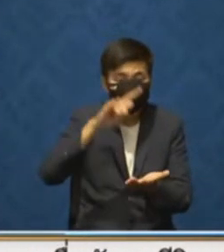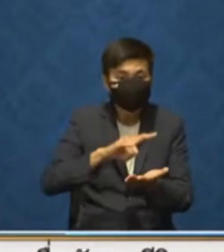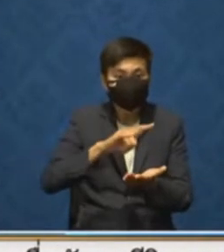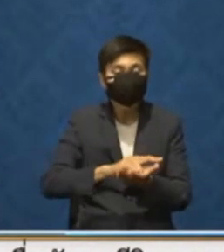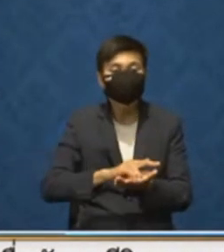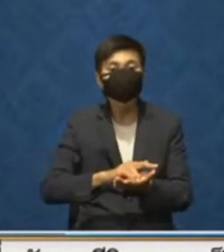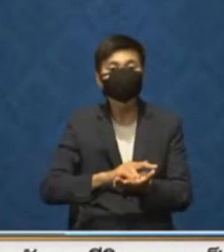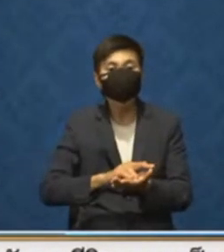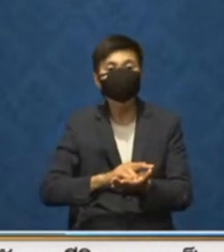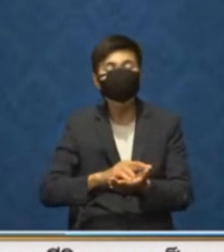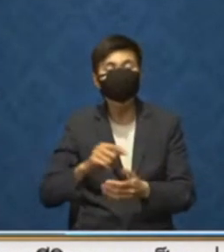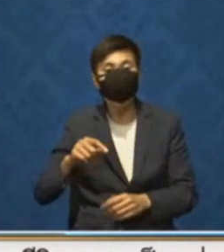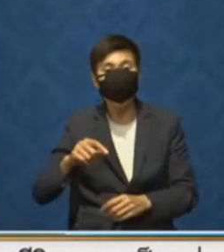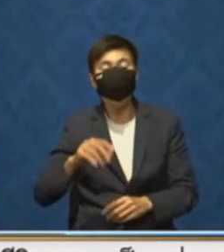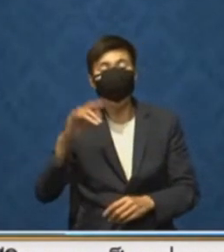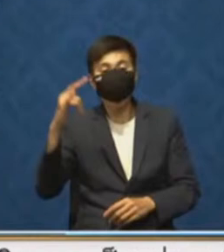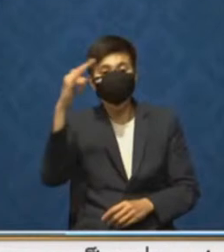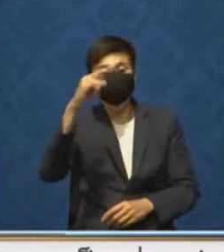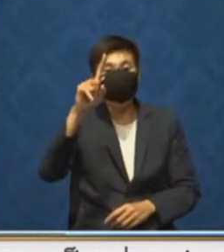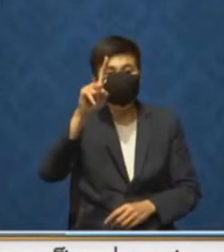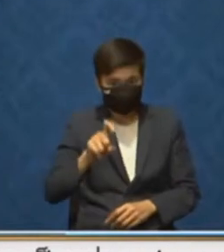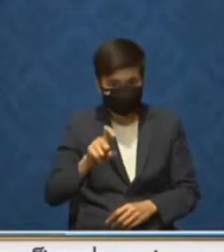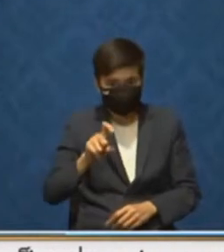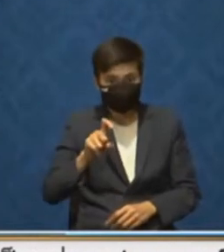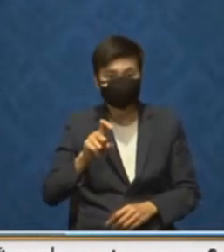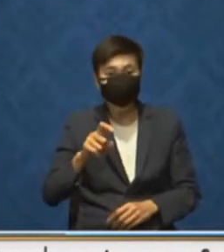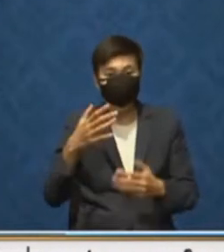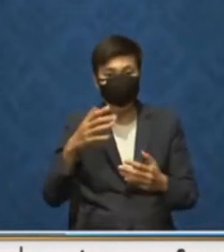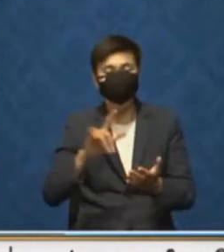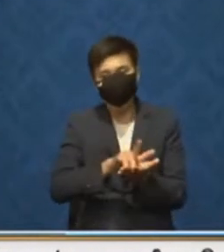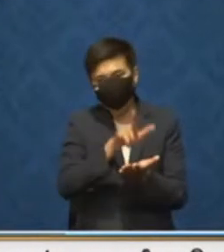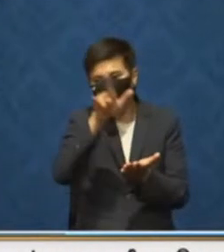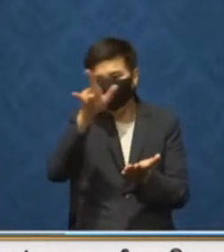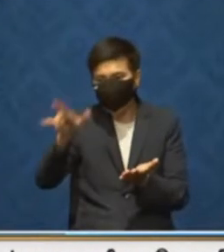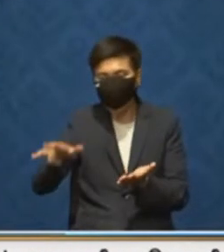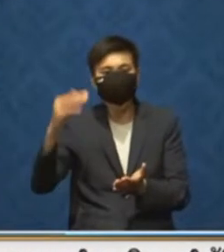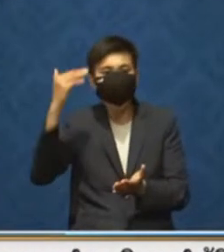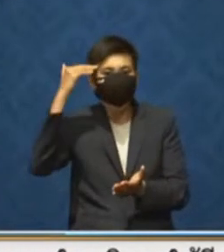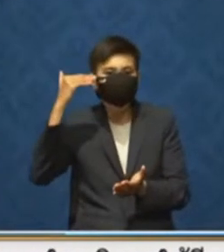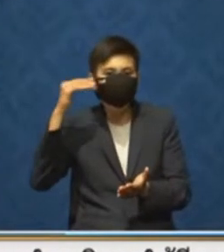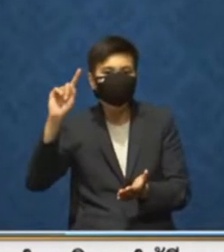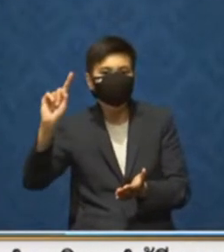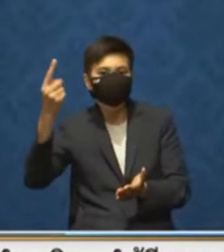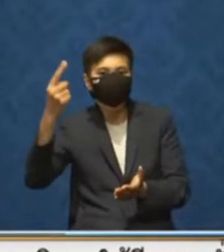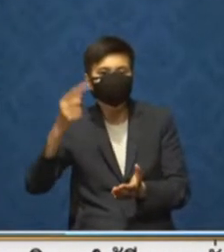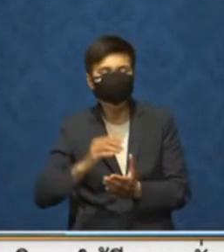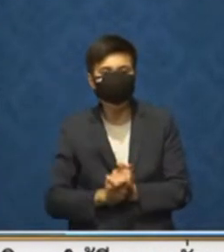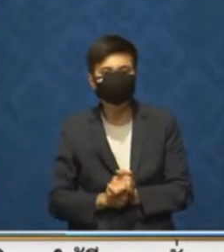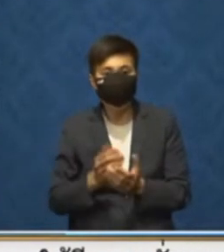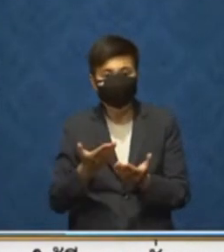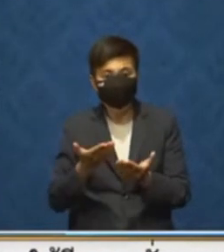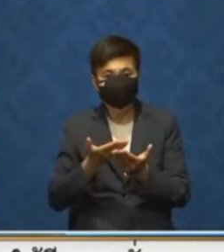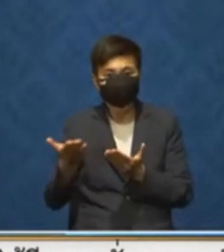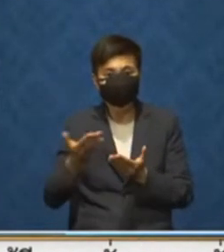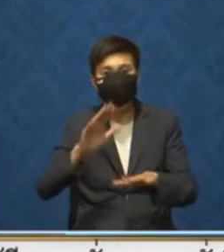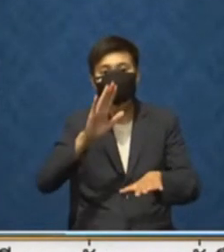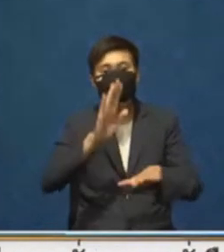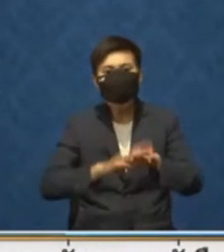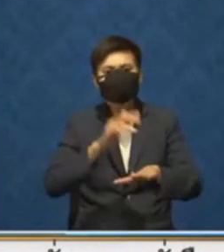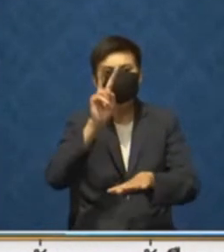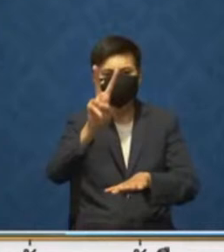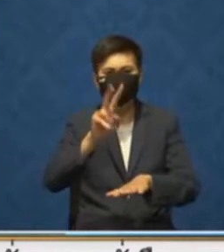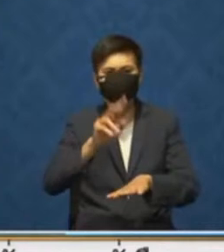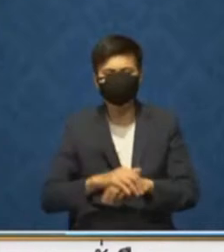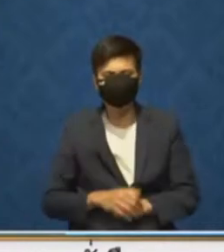กากาศต้องกลับไปเกาหลีใหม่นะครับเวลาซื้อก็ซื้อมือ 2